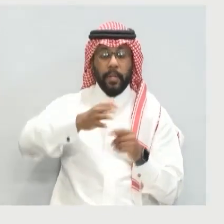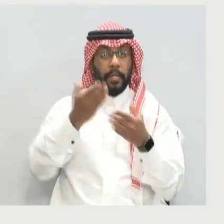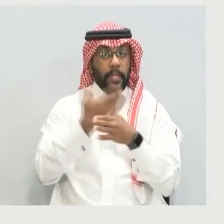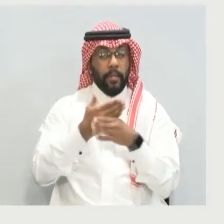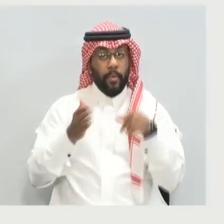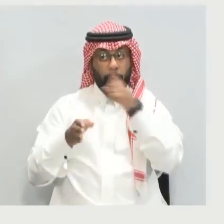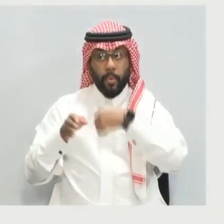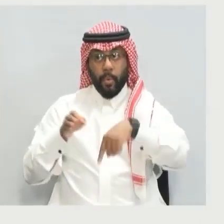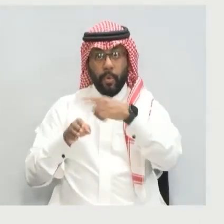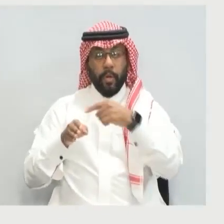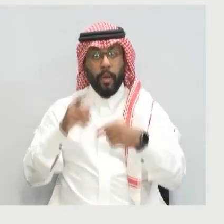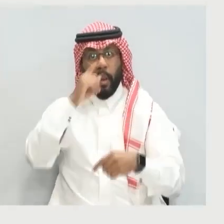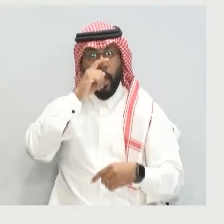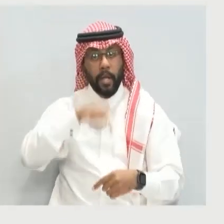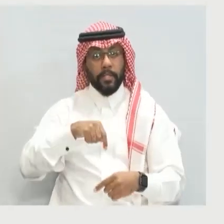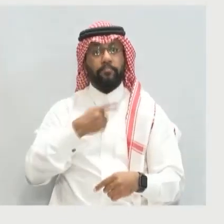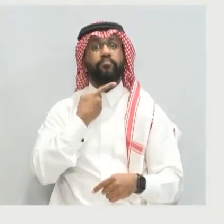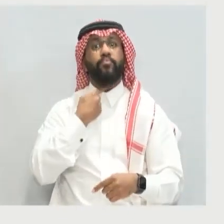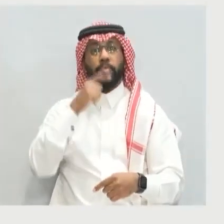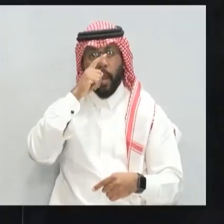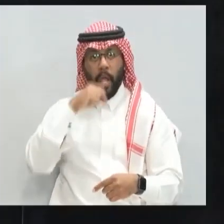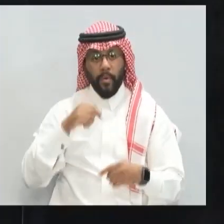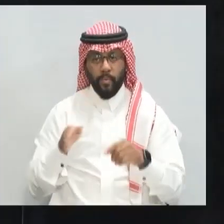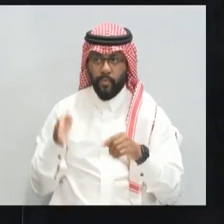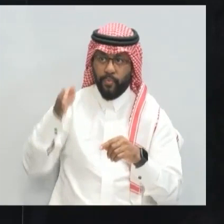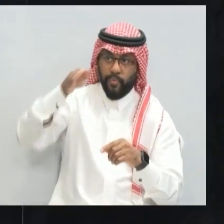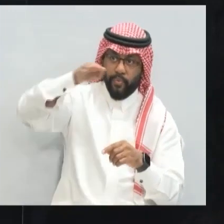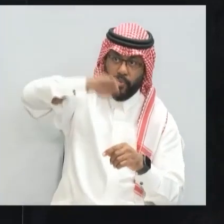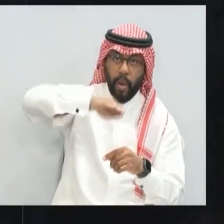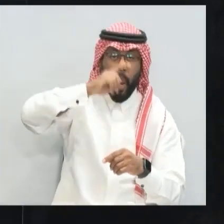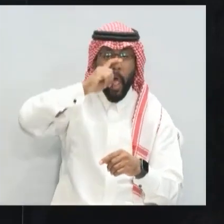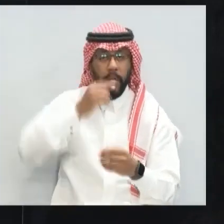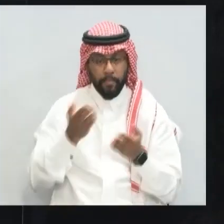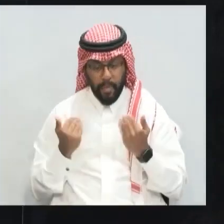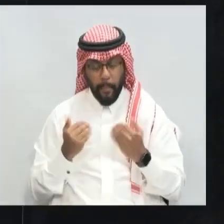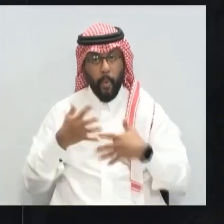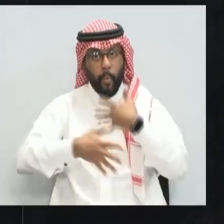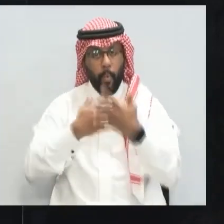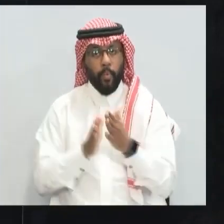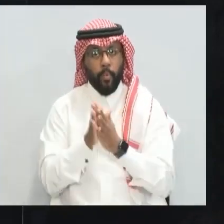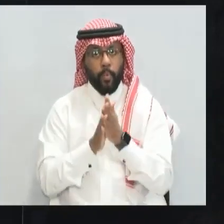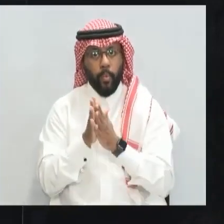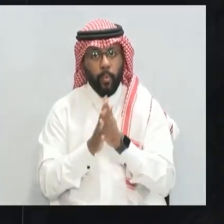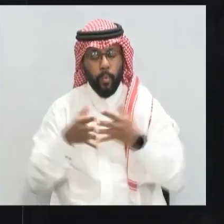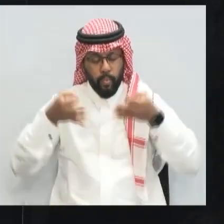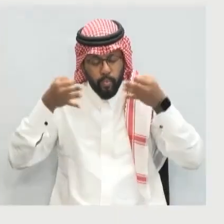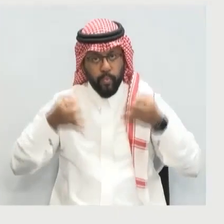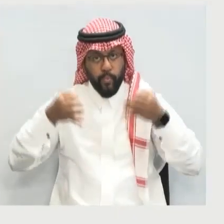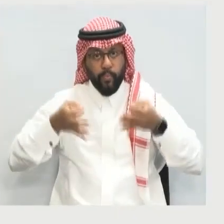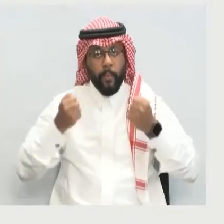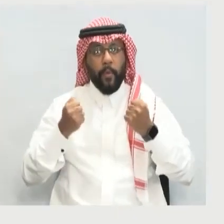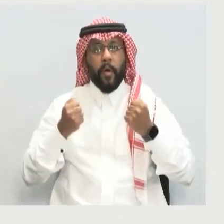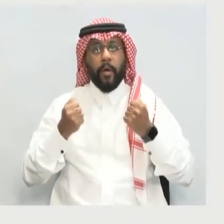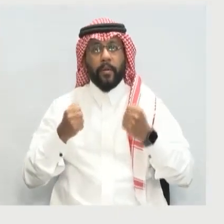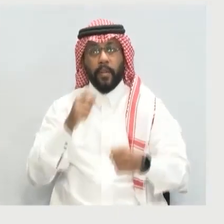عليه اذا لابد ان تتغلب على هذا الحاجز والحاجز هو طاقه التنشيط لابد ان تكون هناك طاقه كافيه حتى يح دث